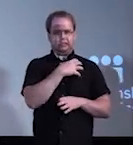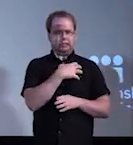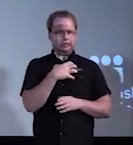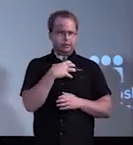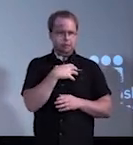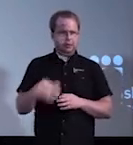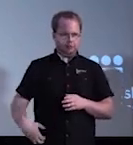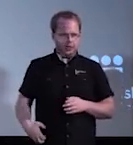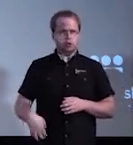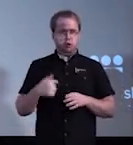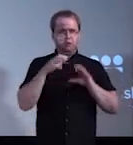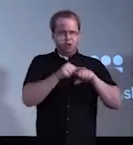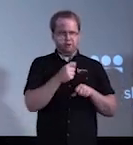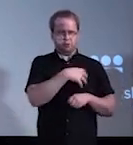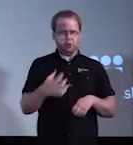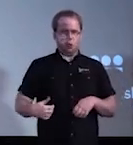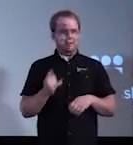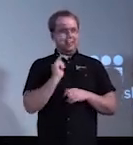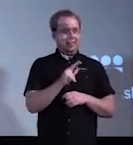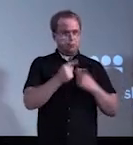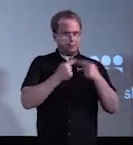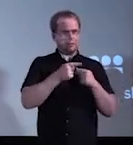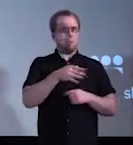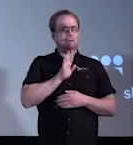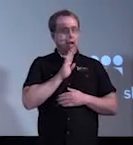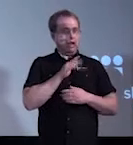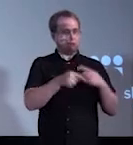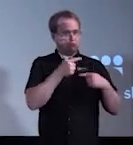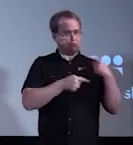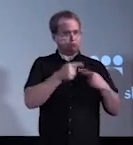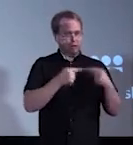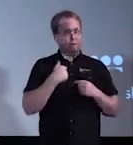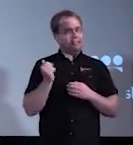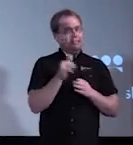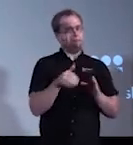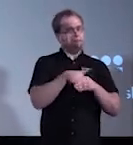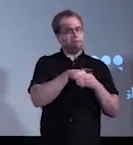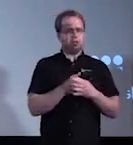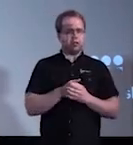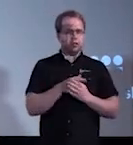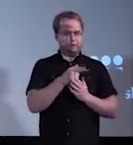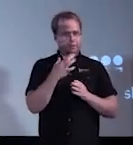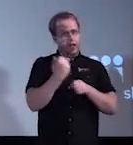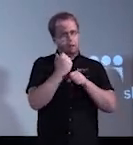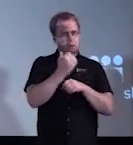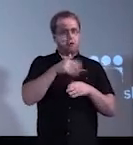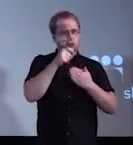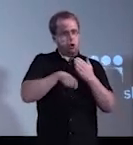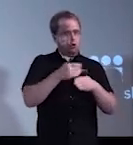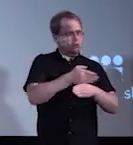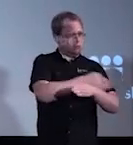ett departement, och också gå in i den processen som redan var initierad, där man då hade ett påbörjat arbete som påbörjades av den